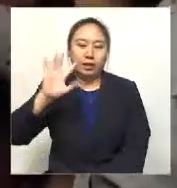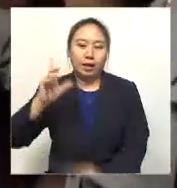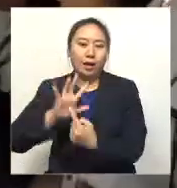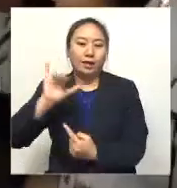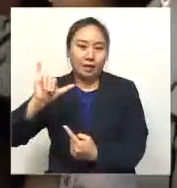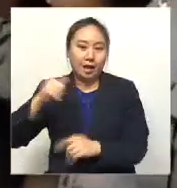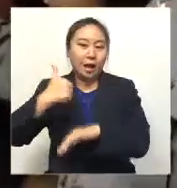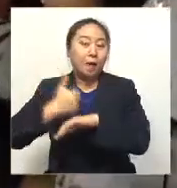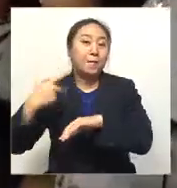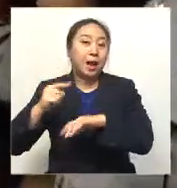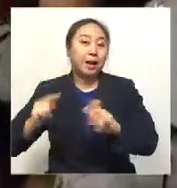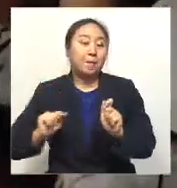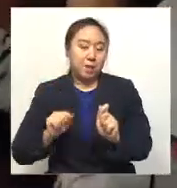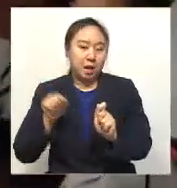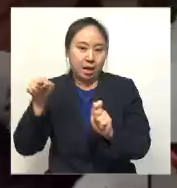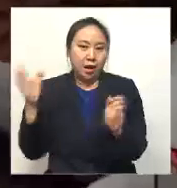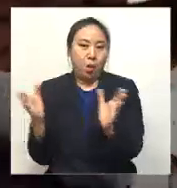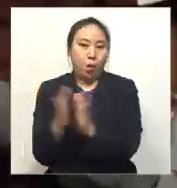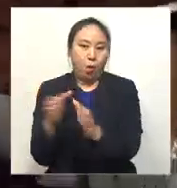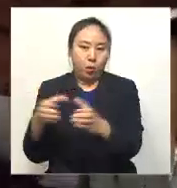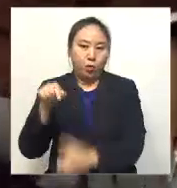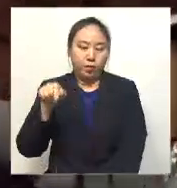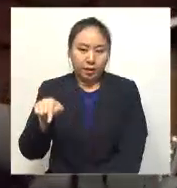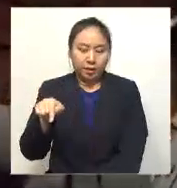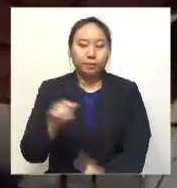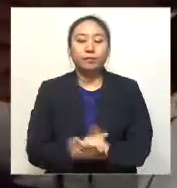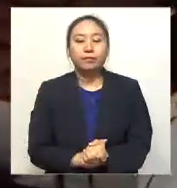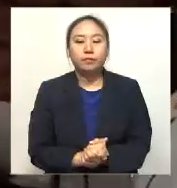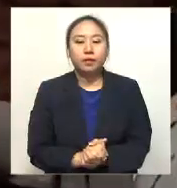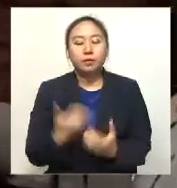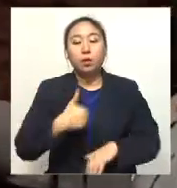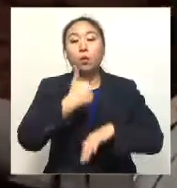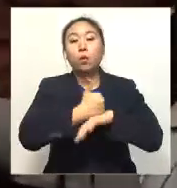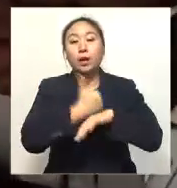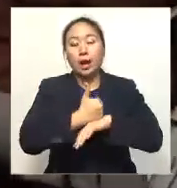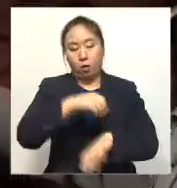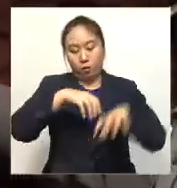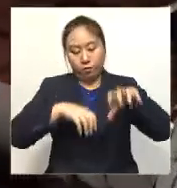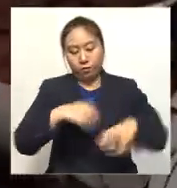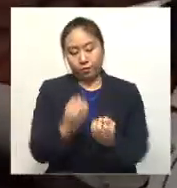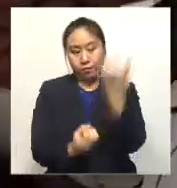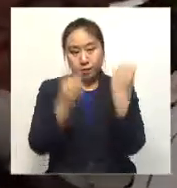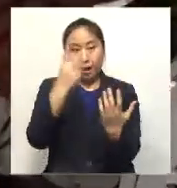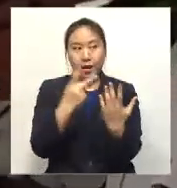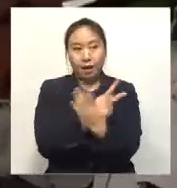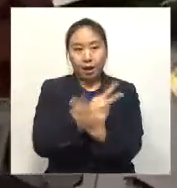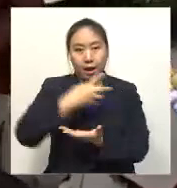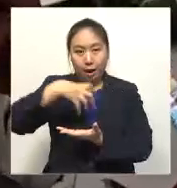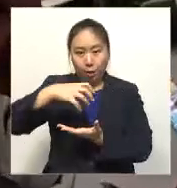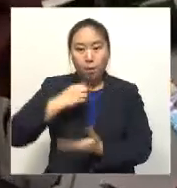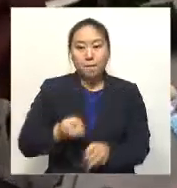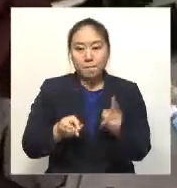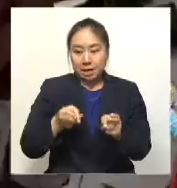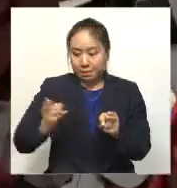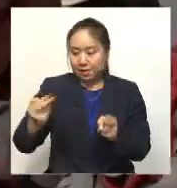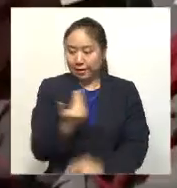บุรีและอส.อยู่ในกลุ่มด้วยนายพนกรโพธิบัณฑิตหัวหน้าอุทยานแห่งชาติไซโยกบอกว่าปืนทั้ง3กระ